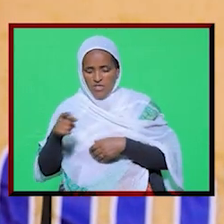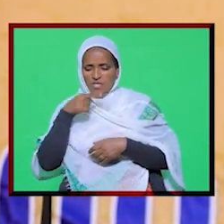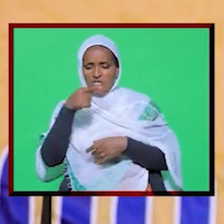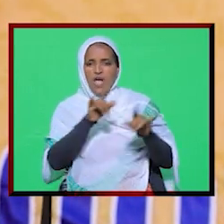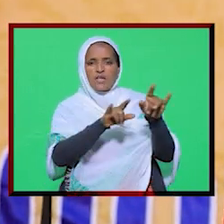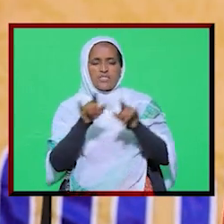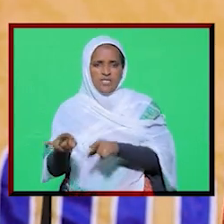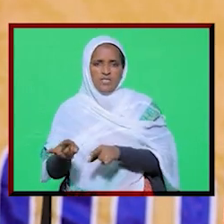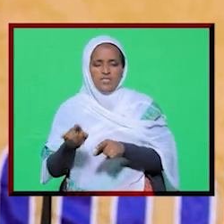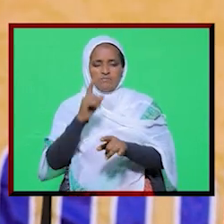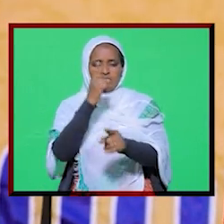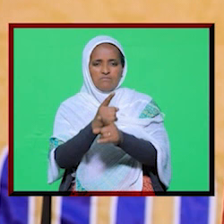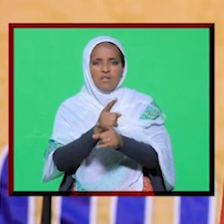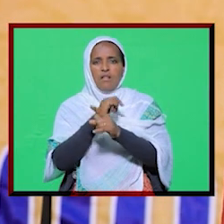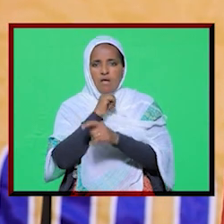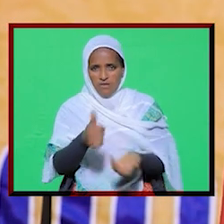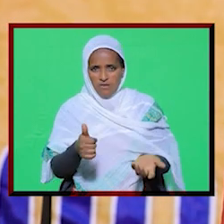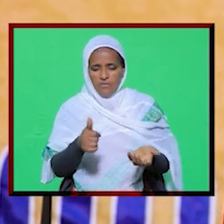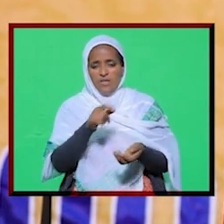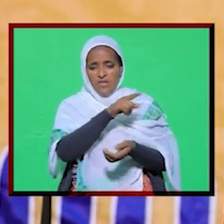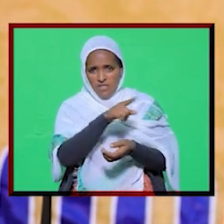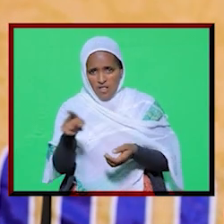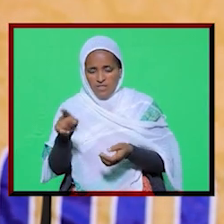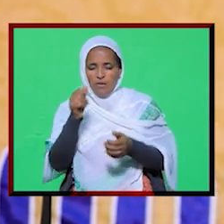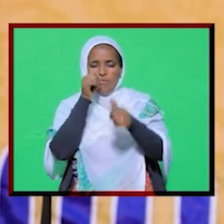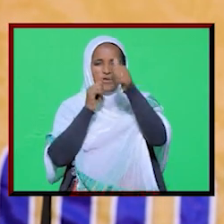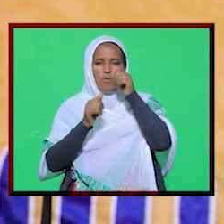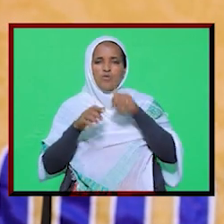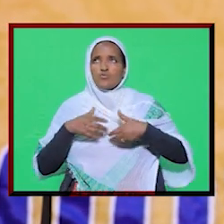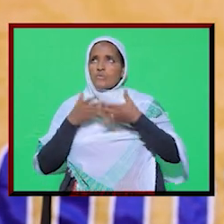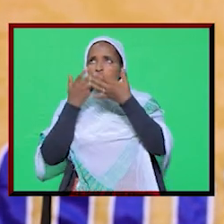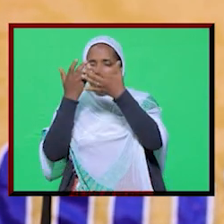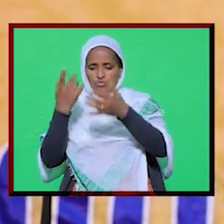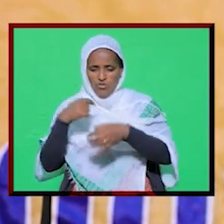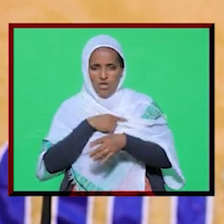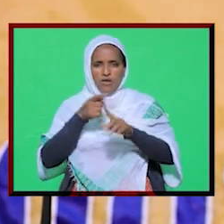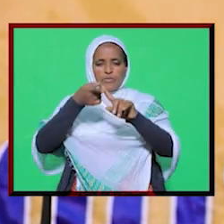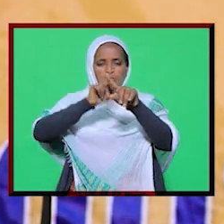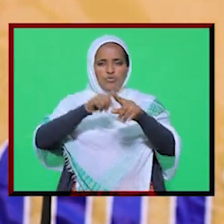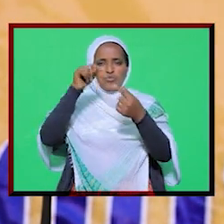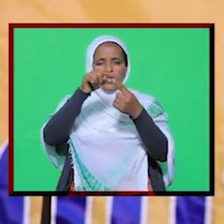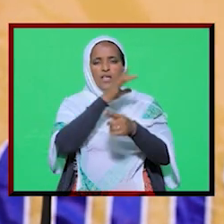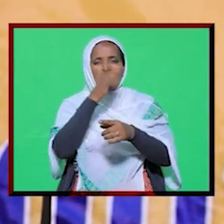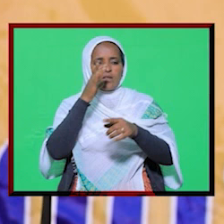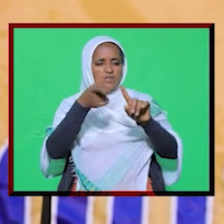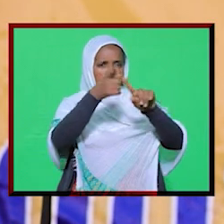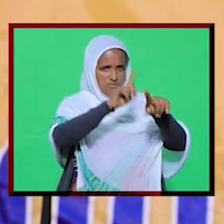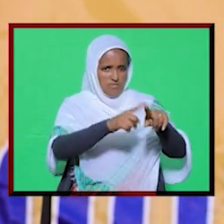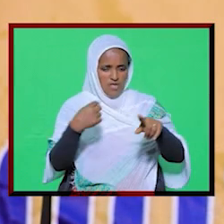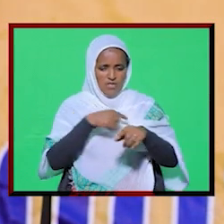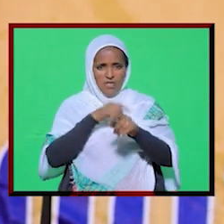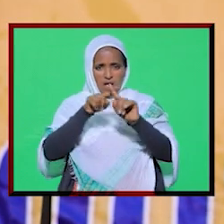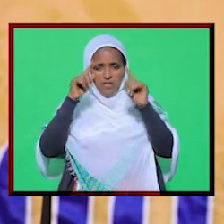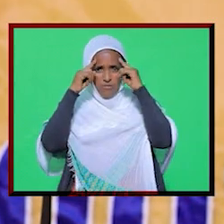እንናገር ዘንድ ተገቢያችን አይደለም። እናንተስ በእንባችሁ በንስሐችሁ እኛን መልሳችሁ ወደ ገነት መልሳችኋል፣ እኛ